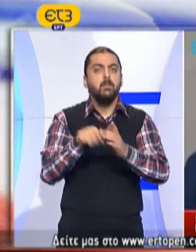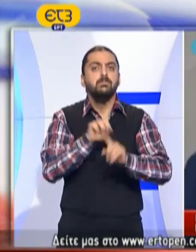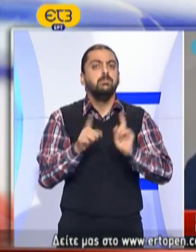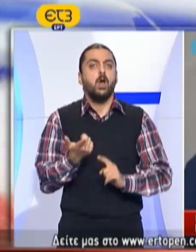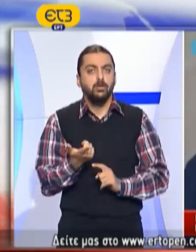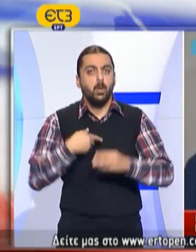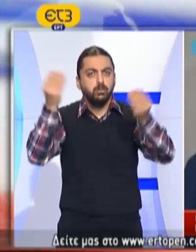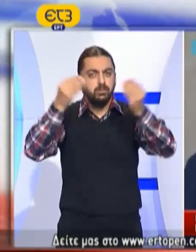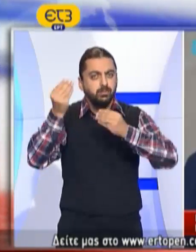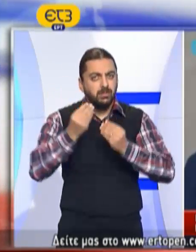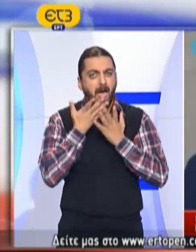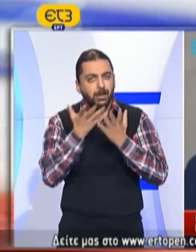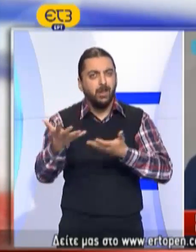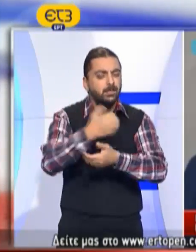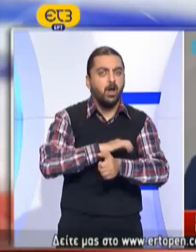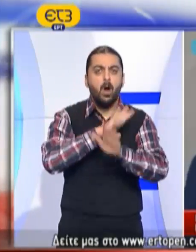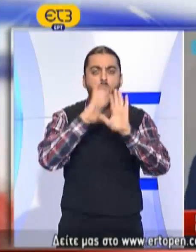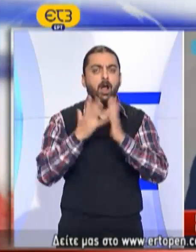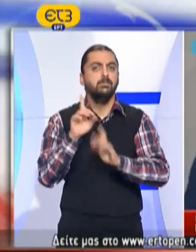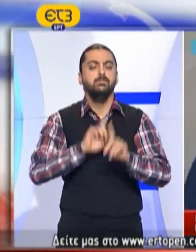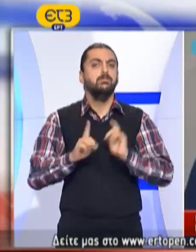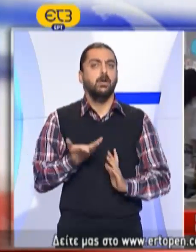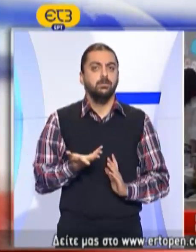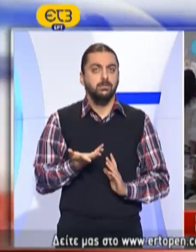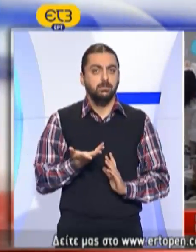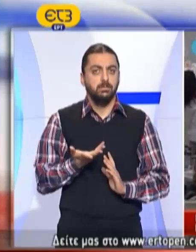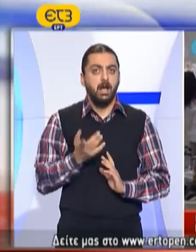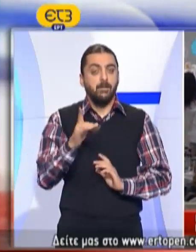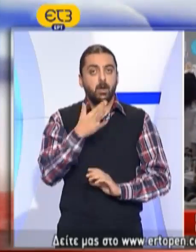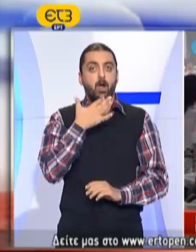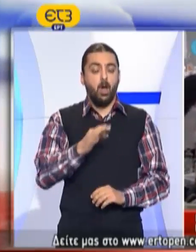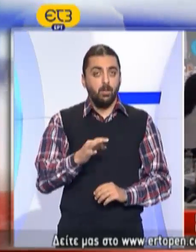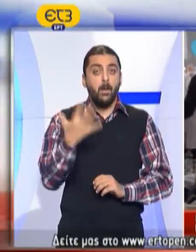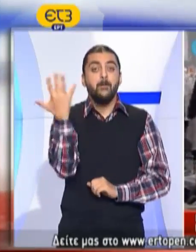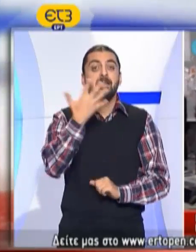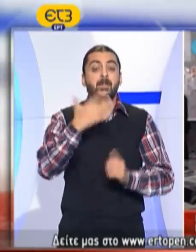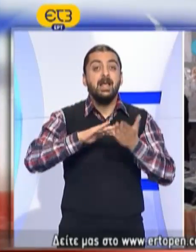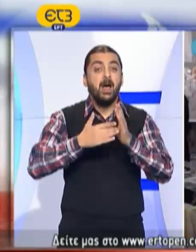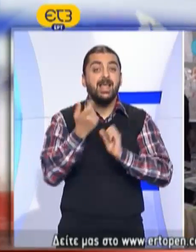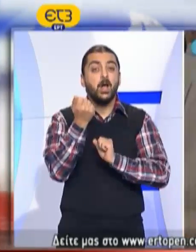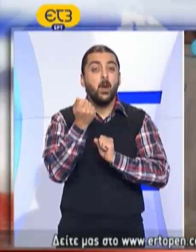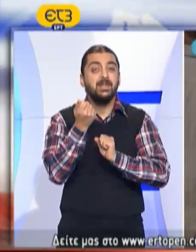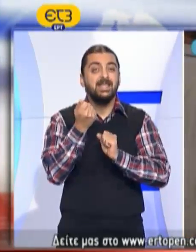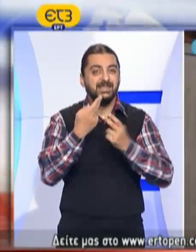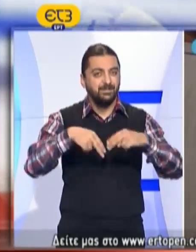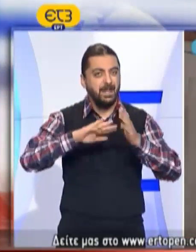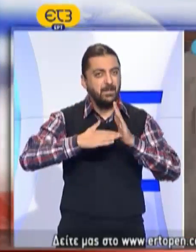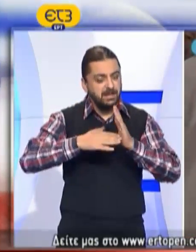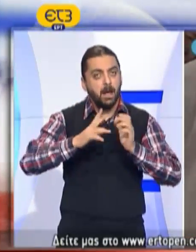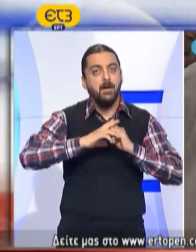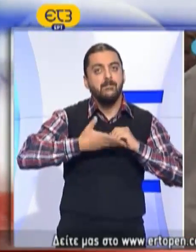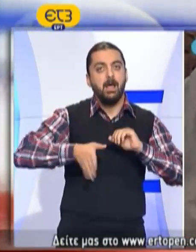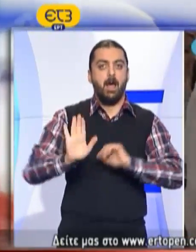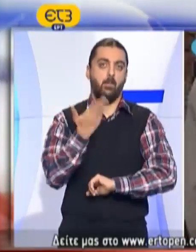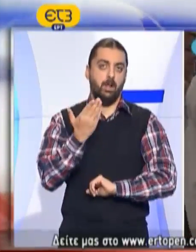προμήθειες κτλ. Αυτό θα συμβεί σε εμάς, γιατί μας παίρνουν 55 υπαλλήλους από την οικονομική υπηρεσία. Σε συντονιστική σύσκεψη